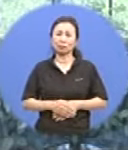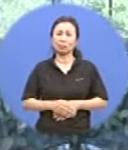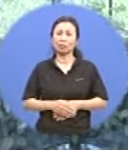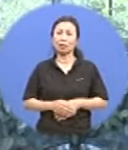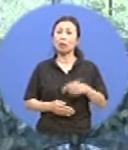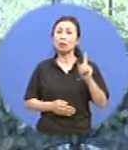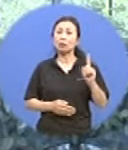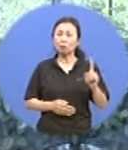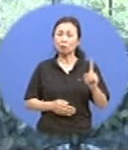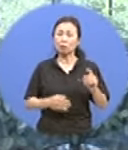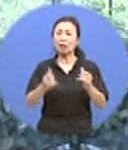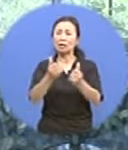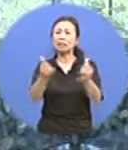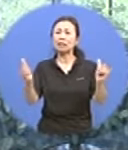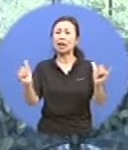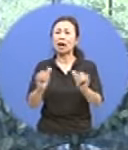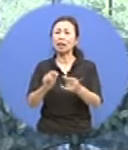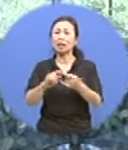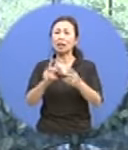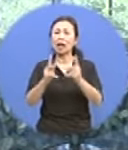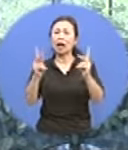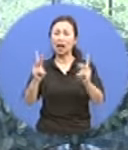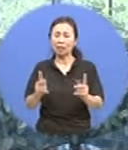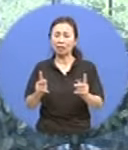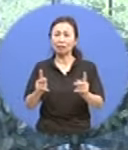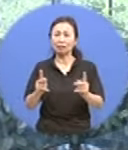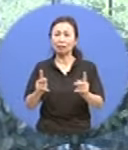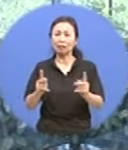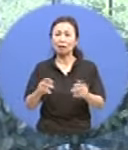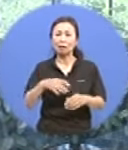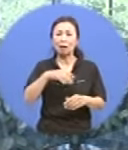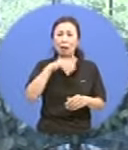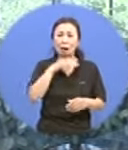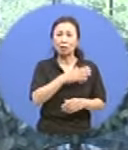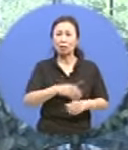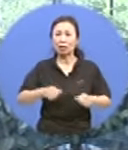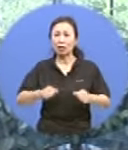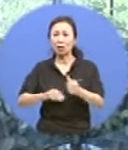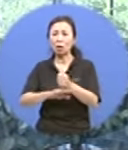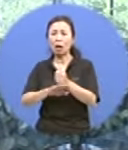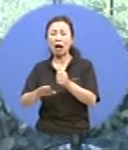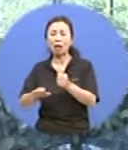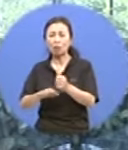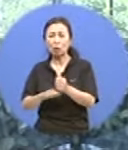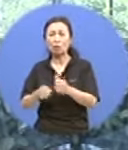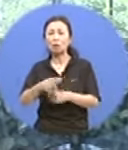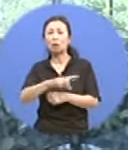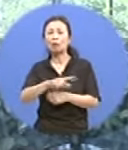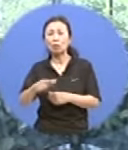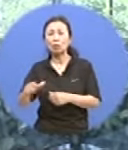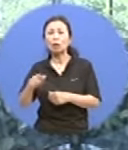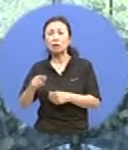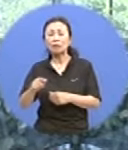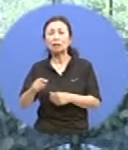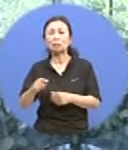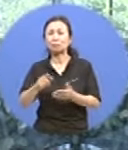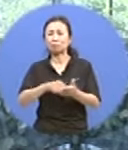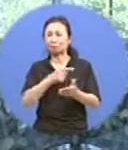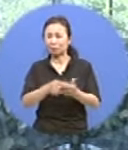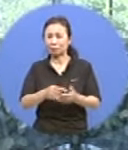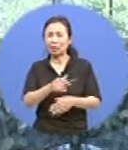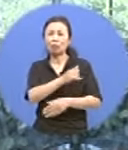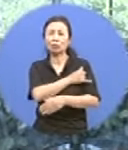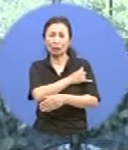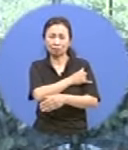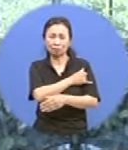会的課題、いくつか環境、健康、高齢化、衛生等の社会的課題に少しでも役に立つこと、それからやっぱり